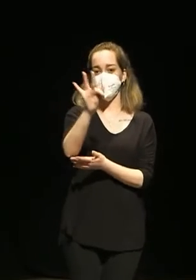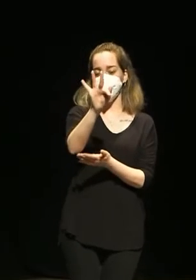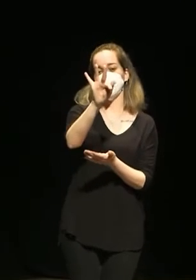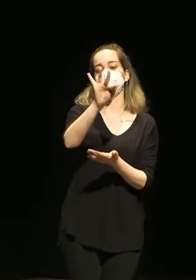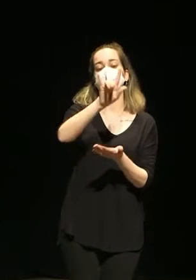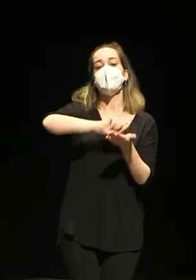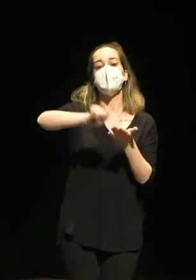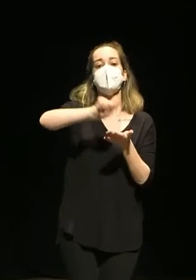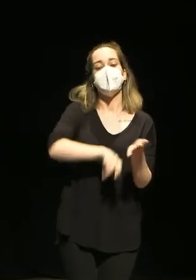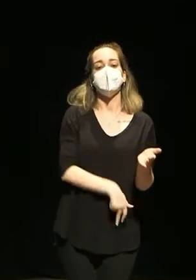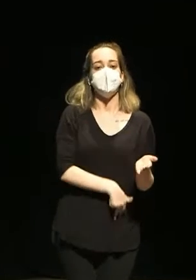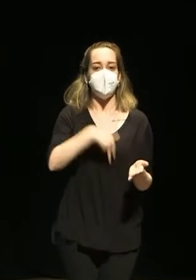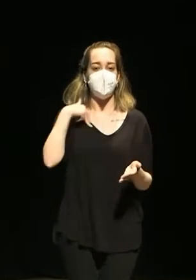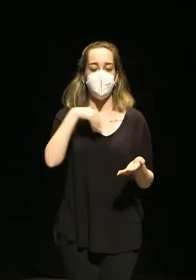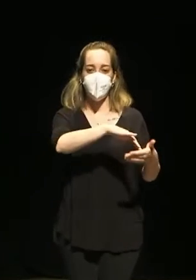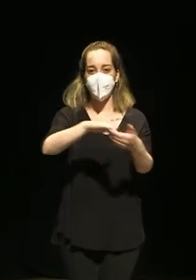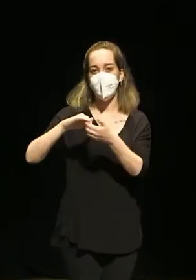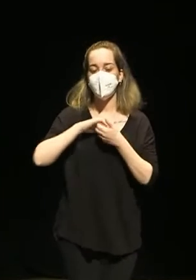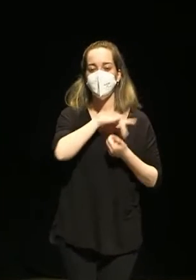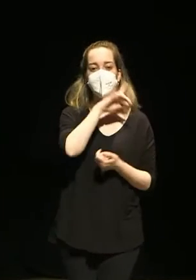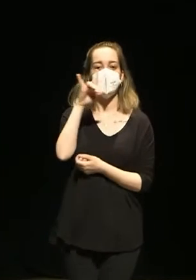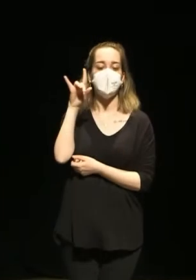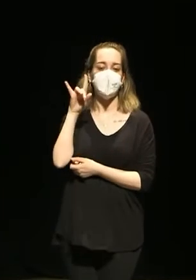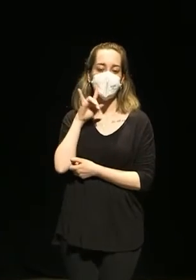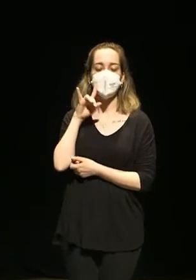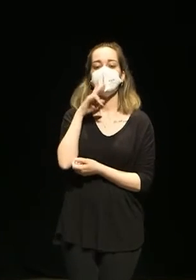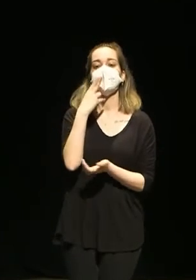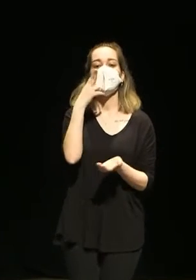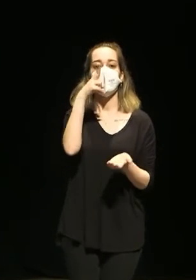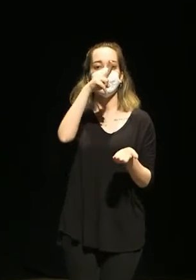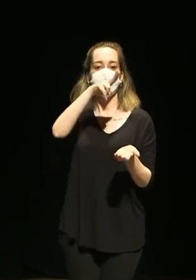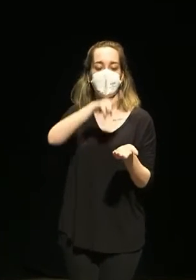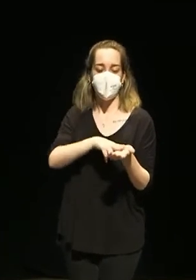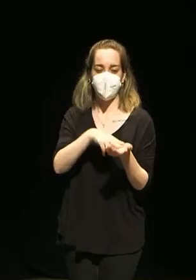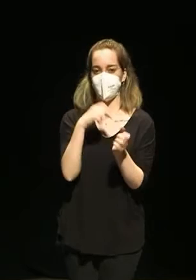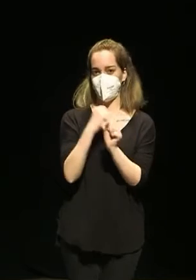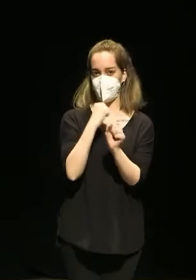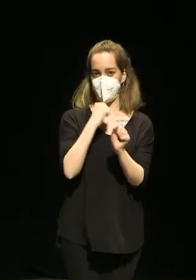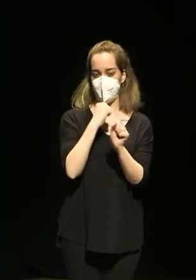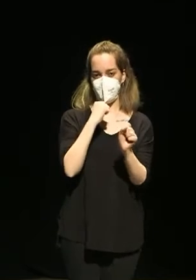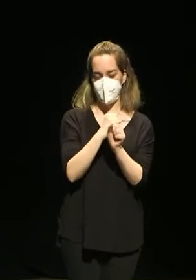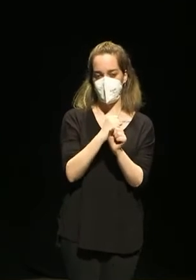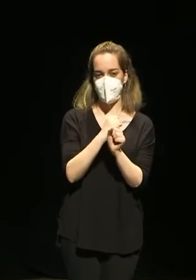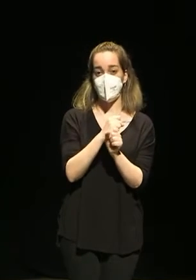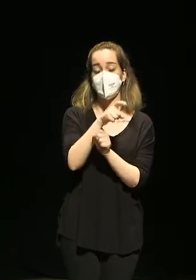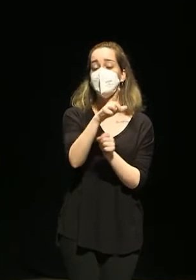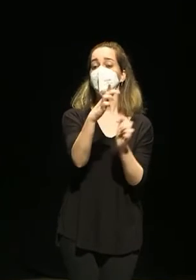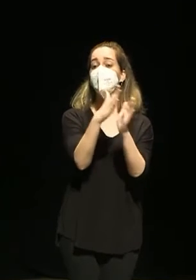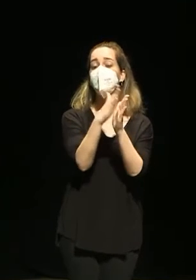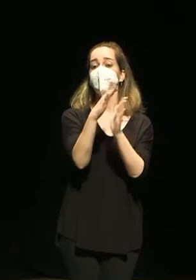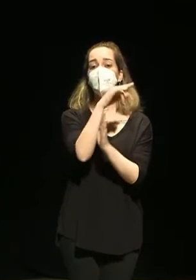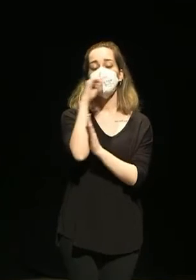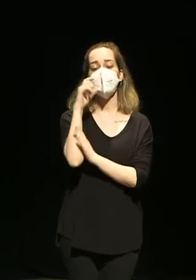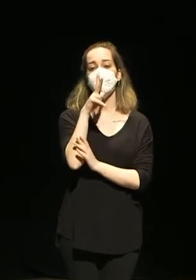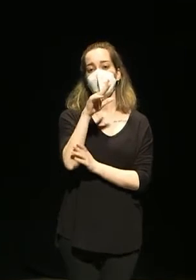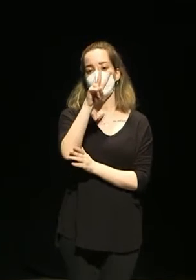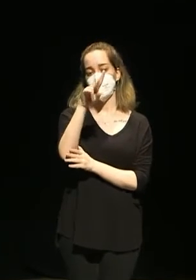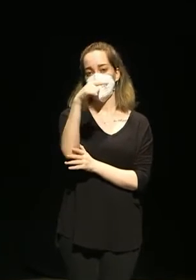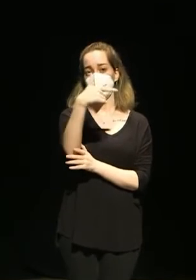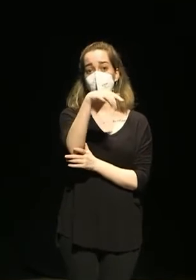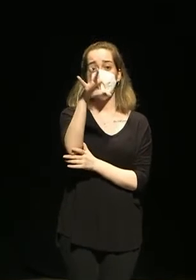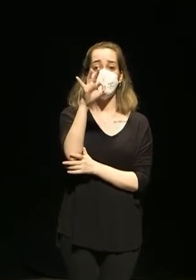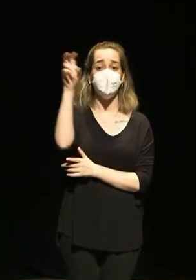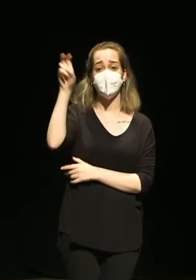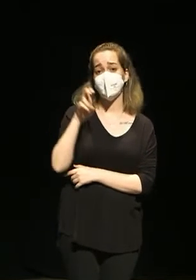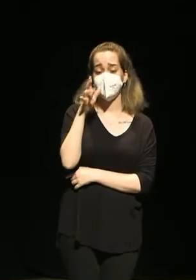Confederació Italiana de Sindicats de Treballadors, el que coneixem com la CILS, Lombardia. El company Ugo Ducci no